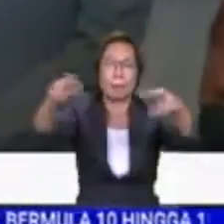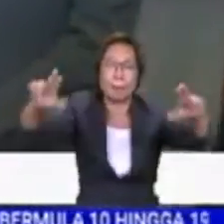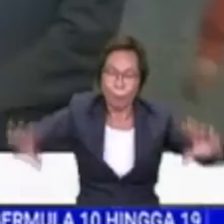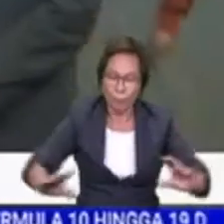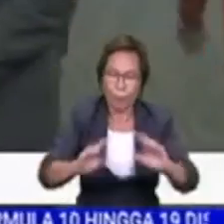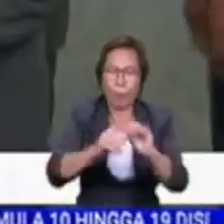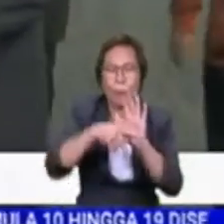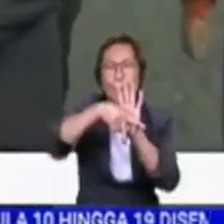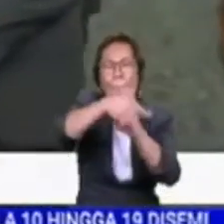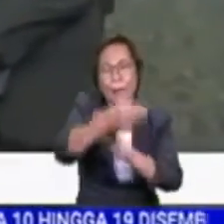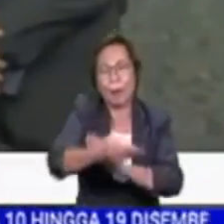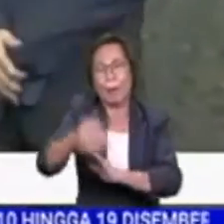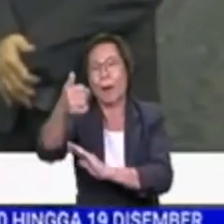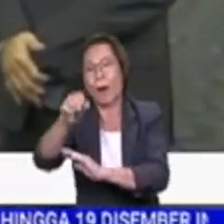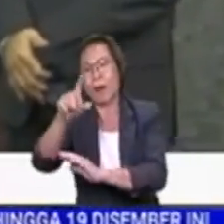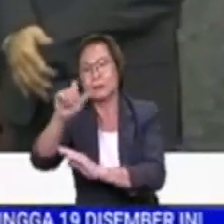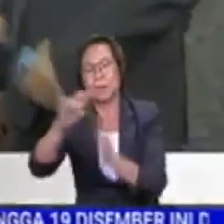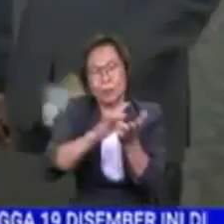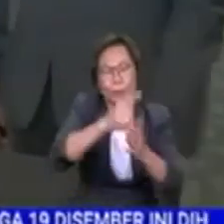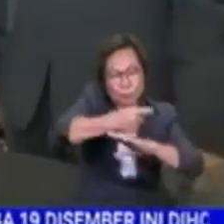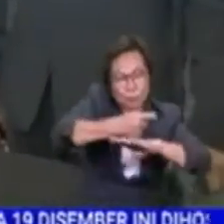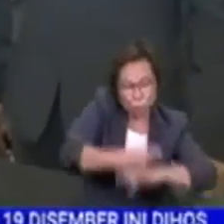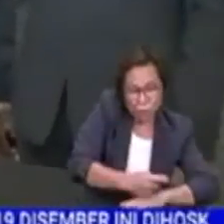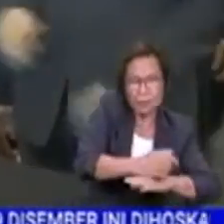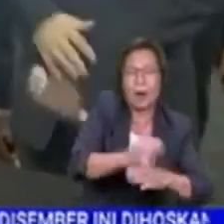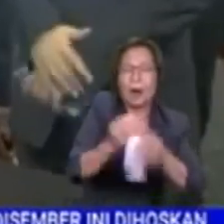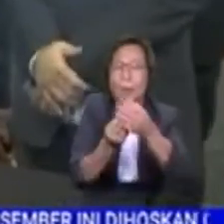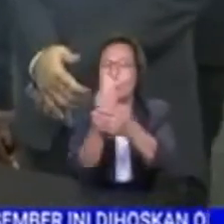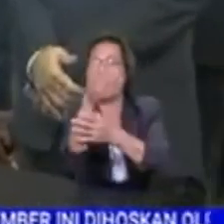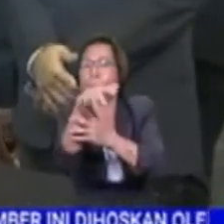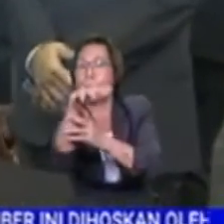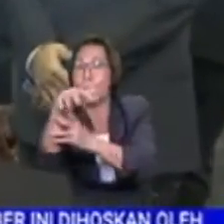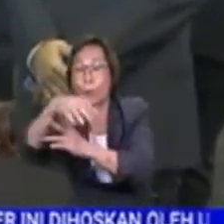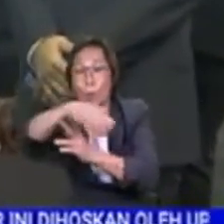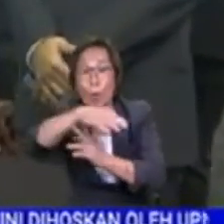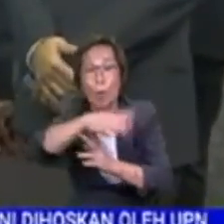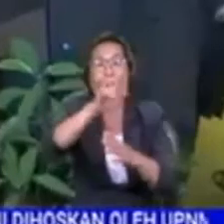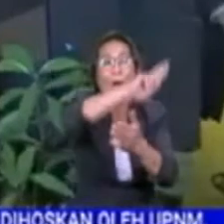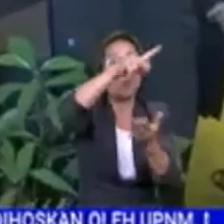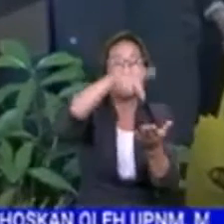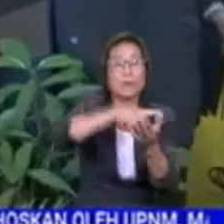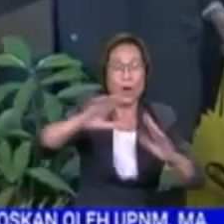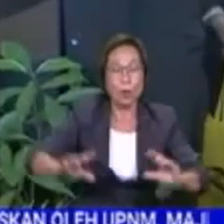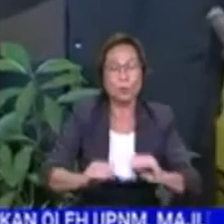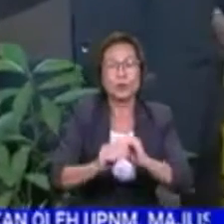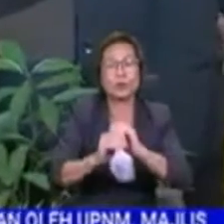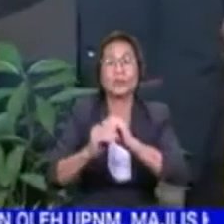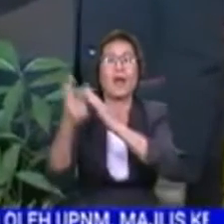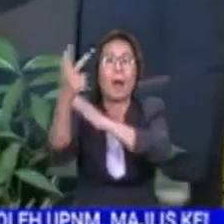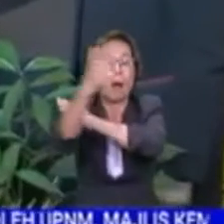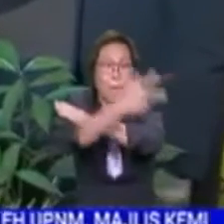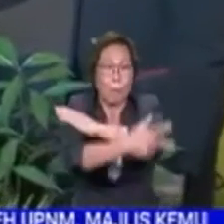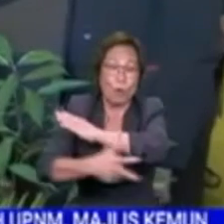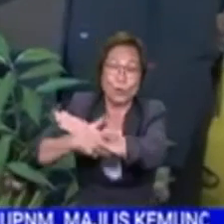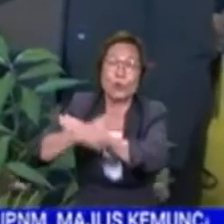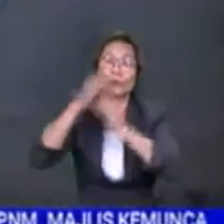persidangan dan pameran produk asli, perubatan tradisional dan herba di Pusat Konvensyen Borneo Kuching. Persidangan tiga hari itu